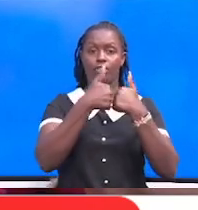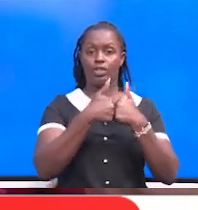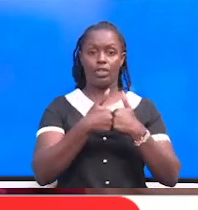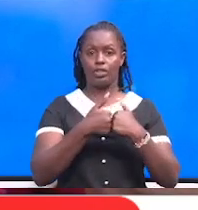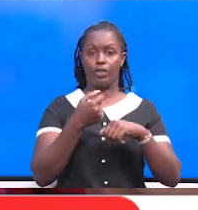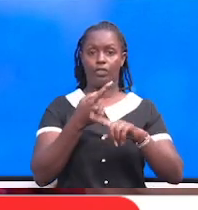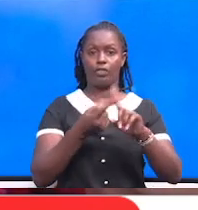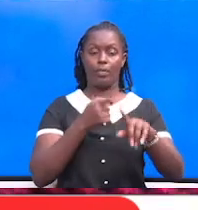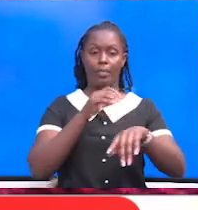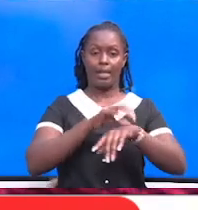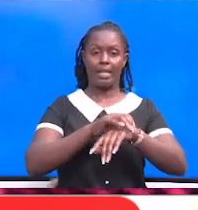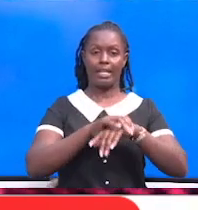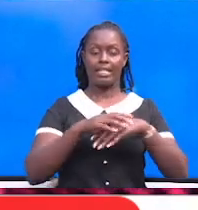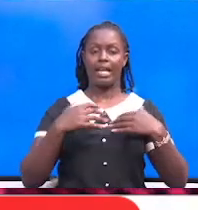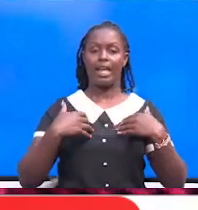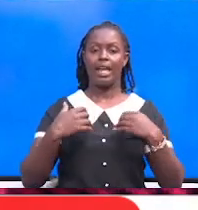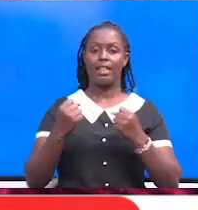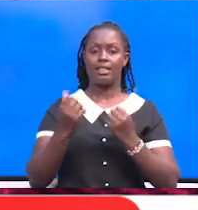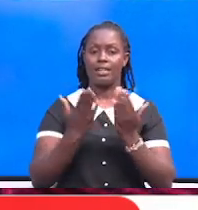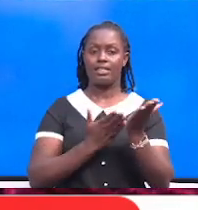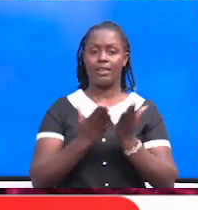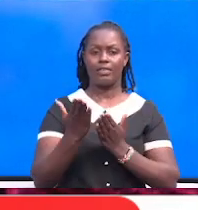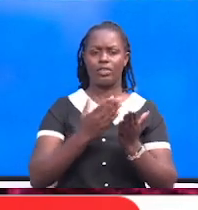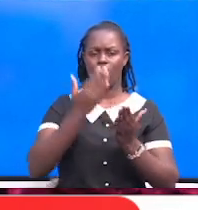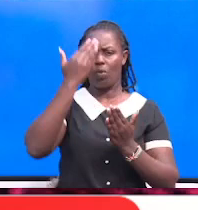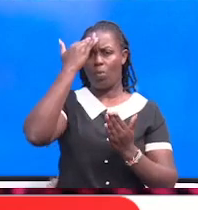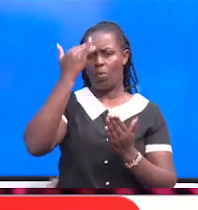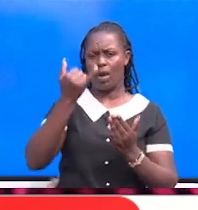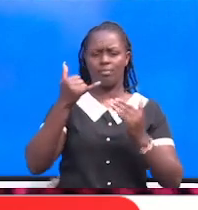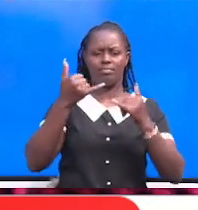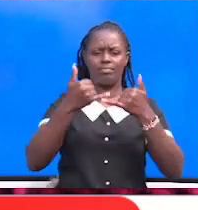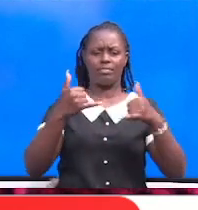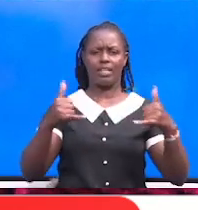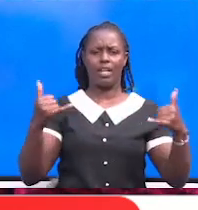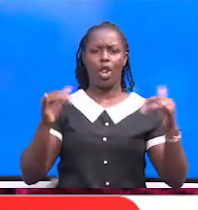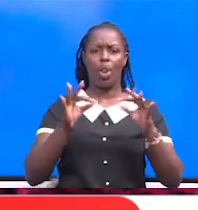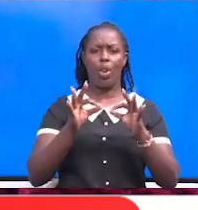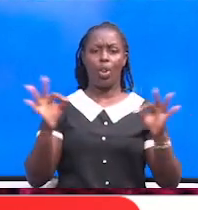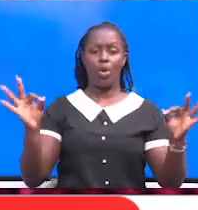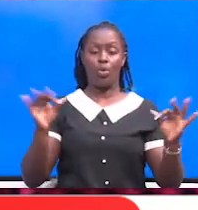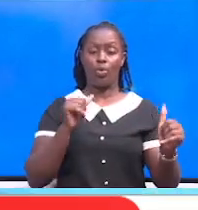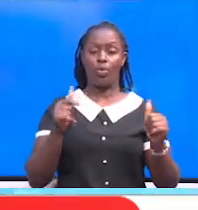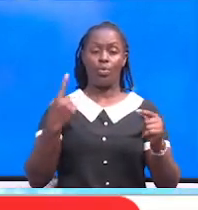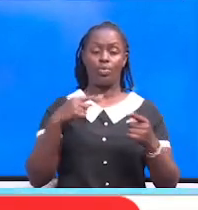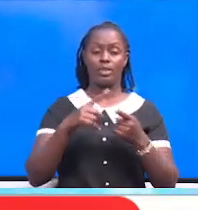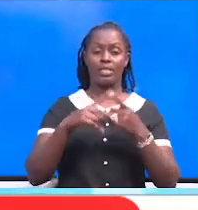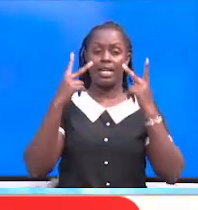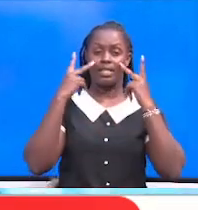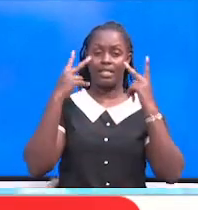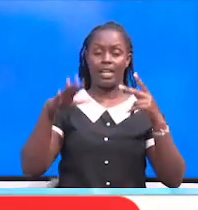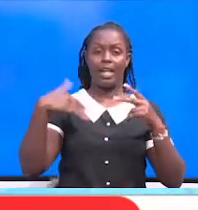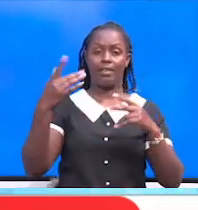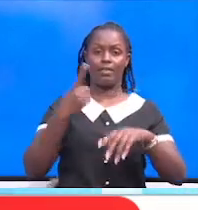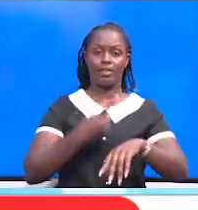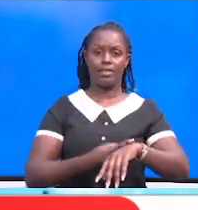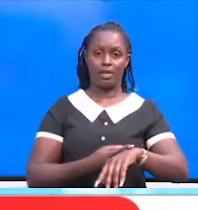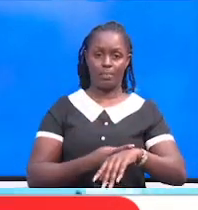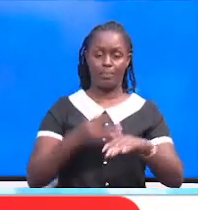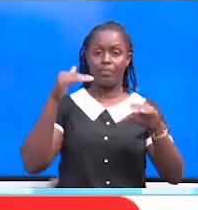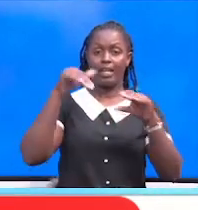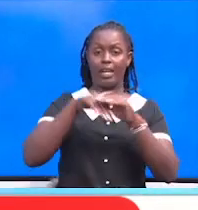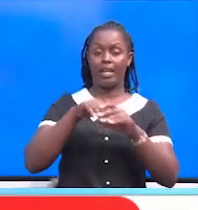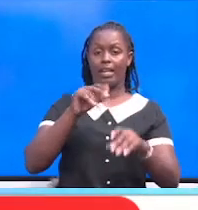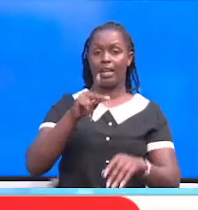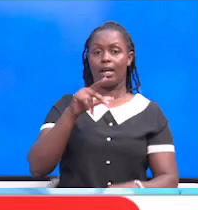afya hospitalini kufuatia foleni ndefu ambazo hushuhudiwa kila kukicha. Katika uwanja wa Kapkatet